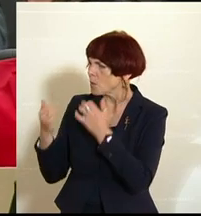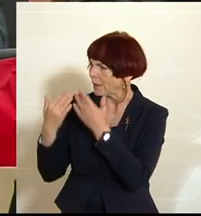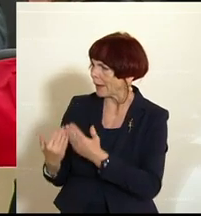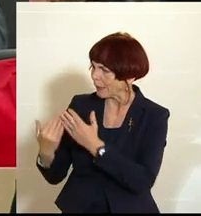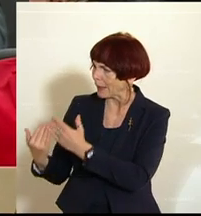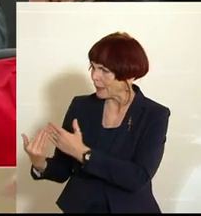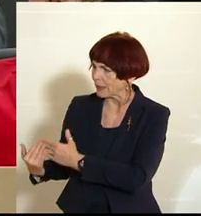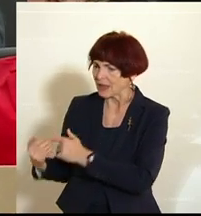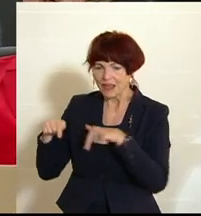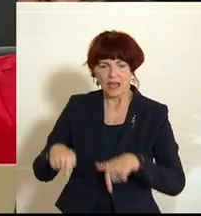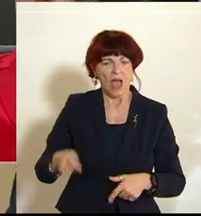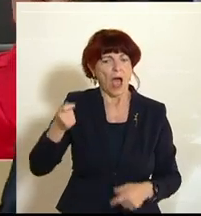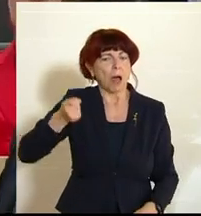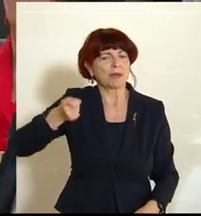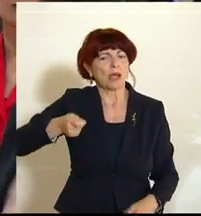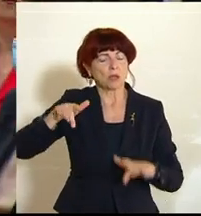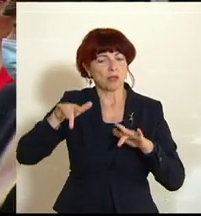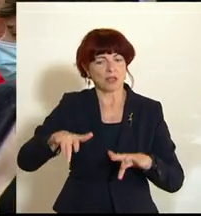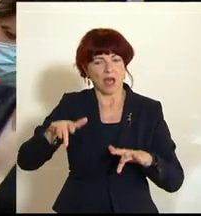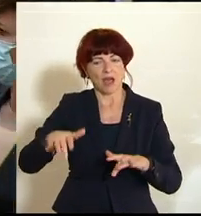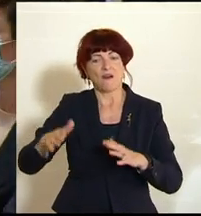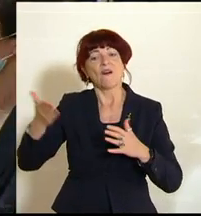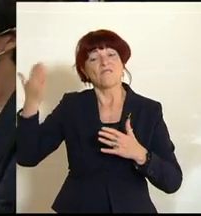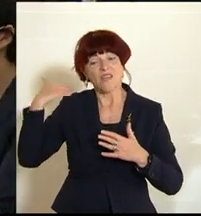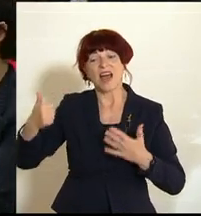diese Abgeordneten hier im Hohen Haus